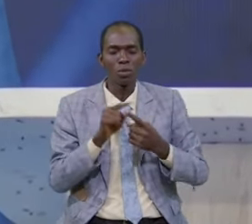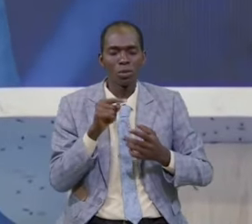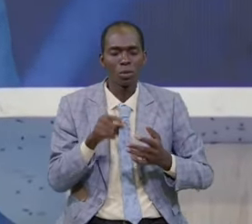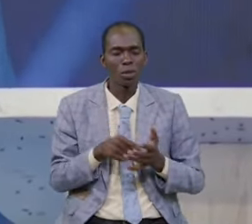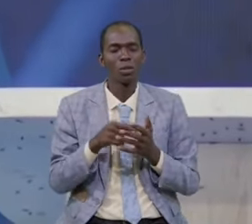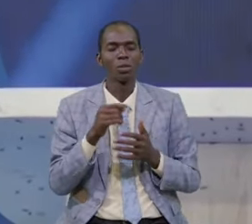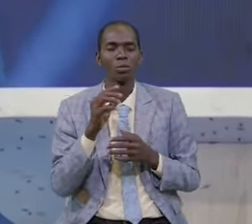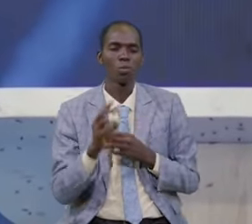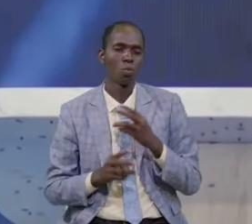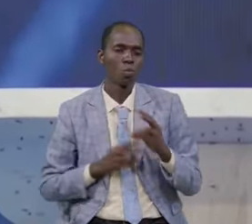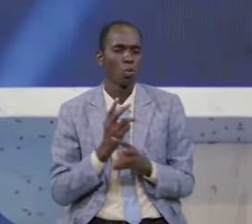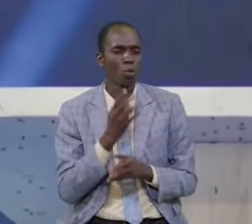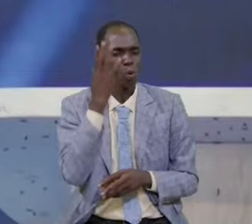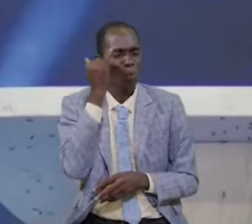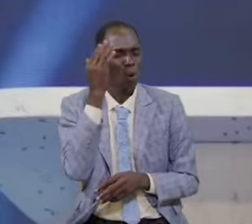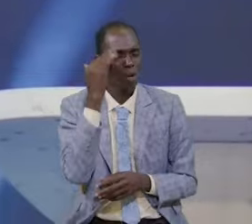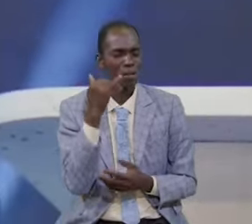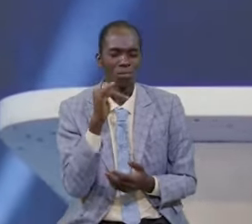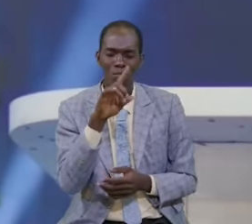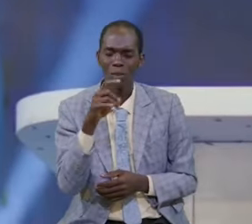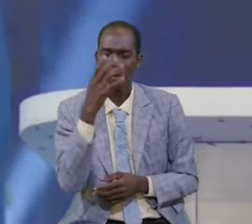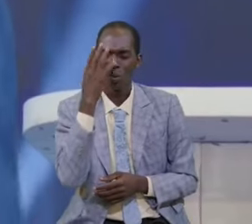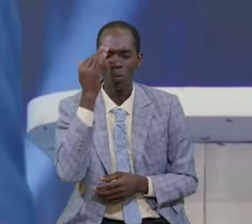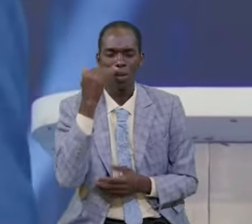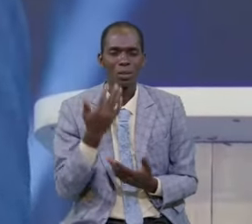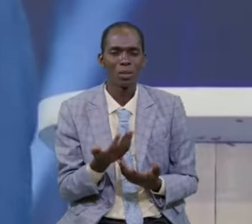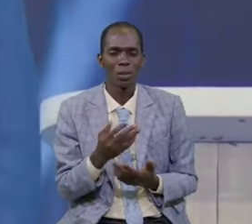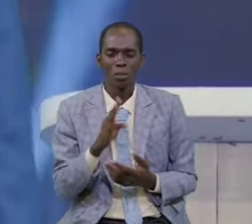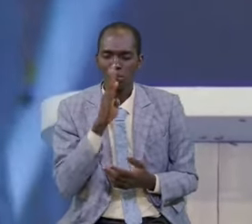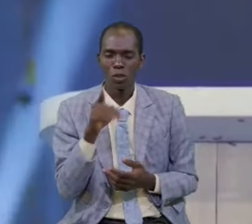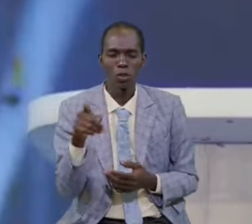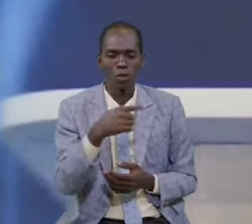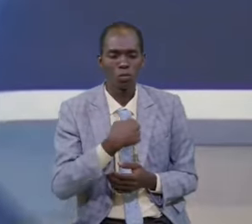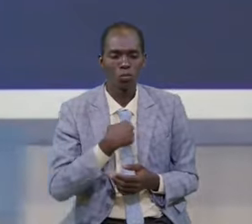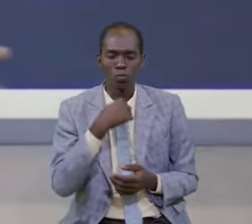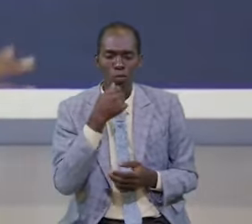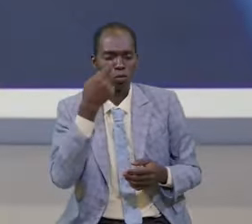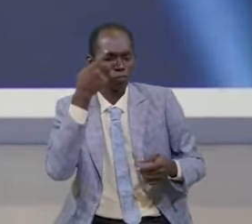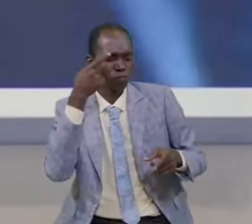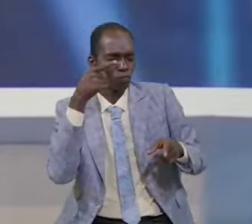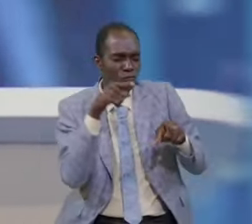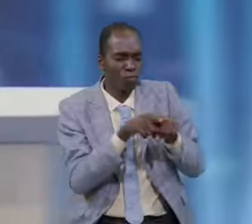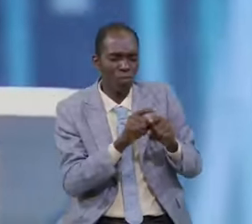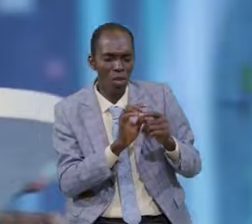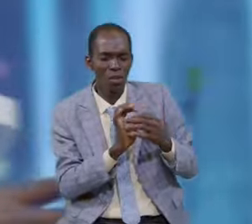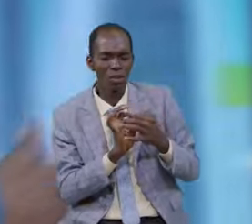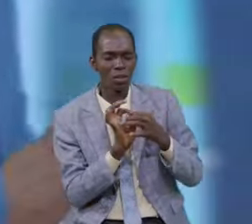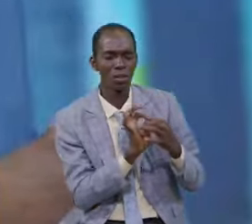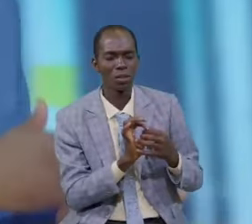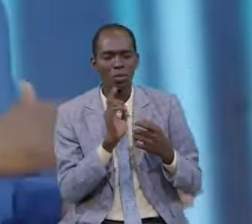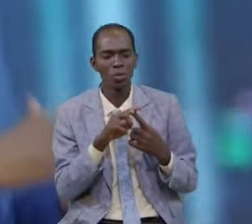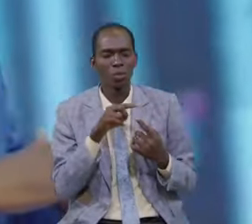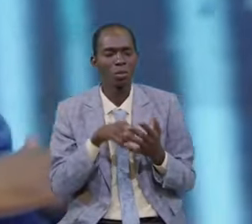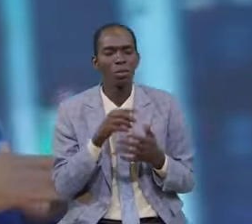Pourquoi? Pourquoi? Ne vous conformez pas au siècle présent. Maintenant, le monde, tu peux ne